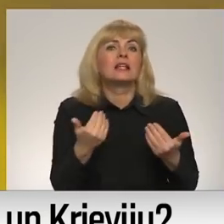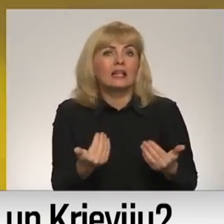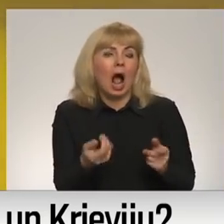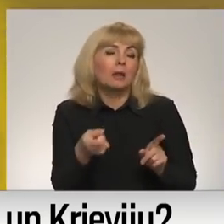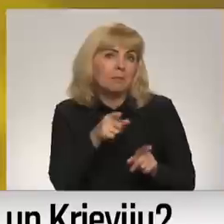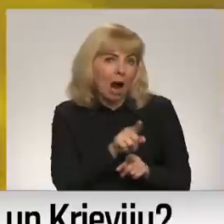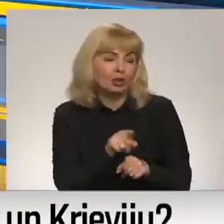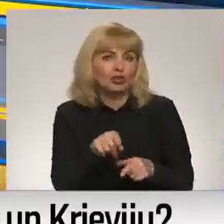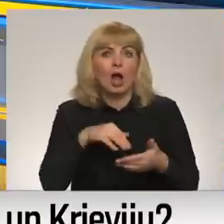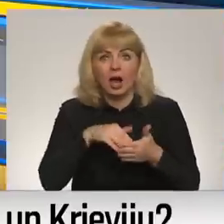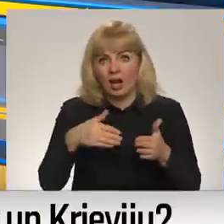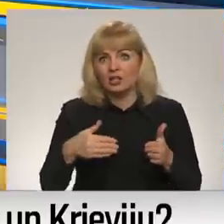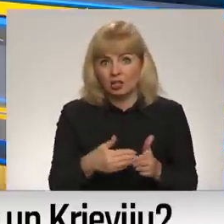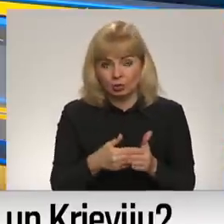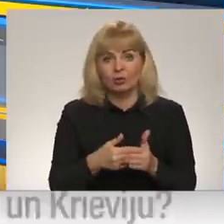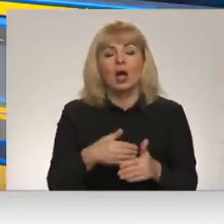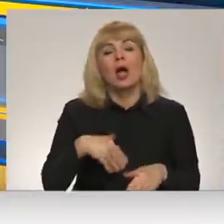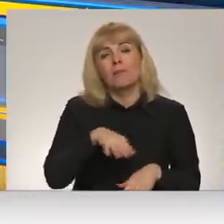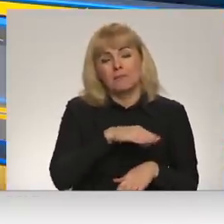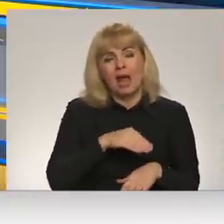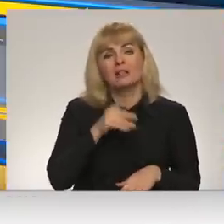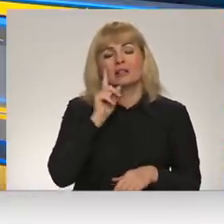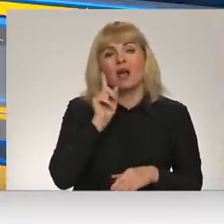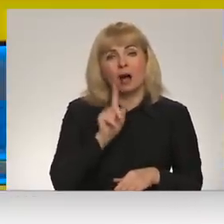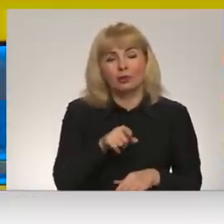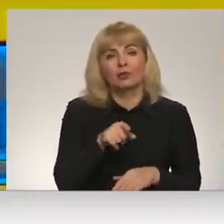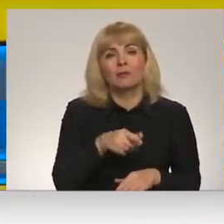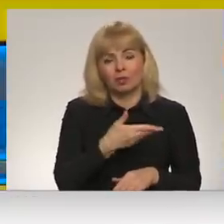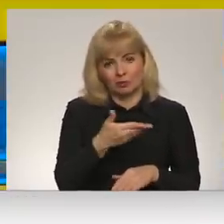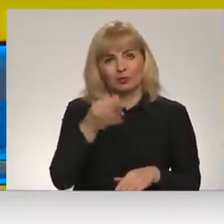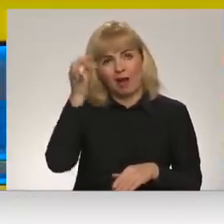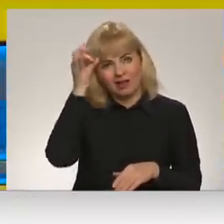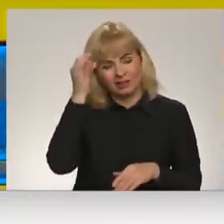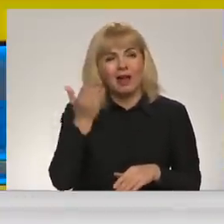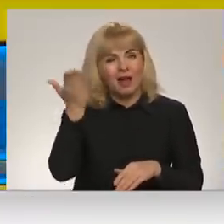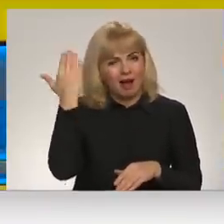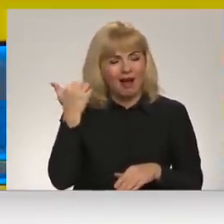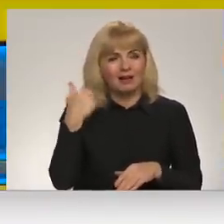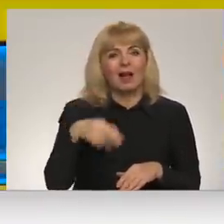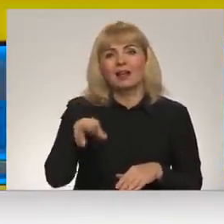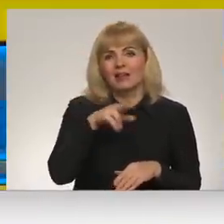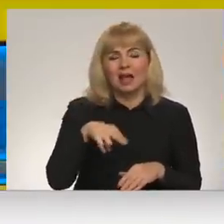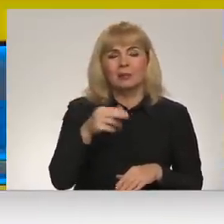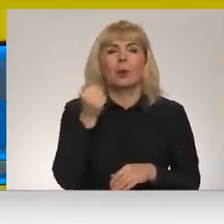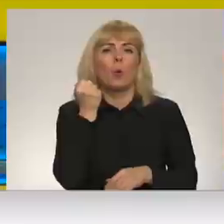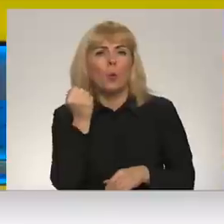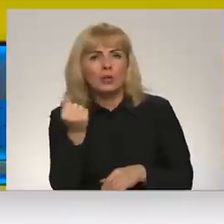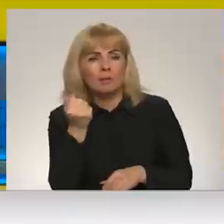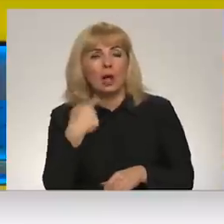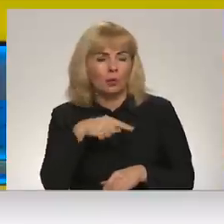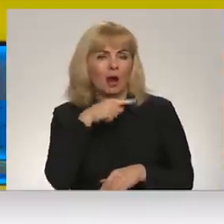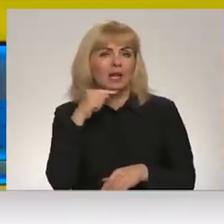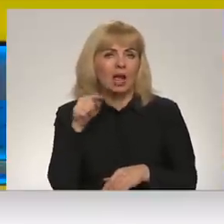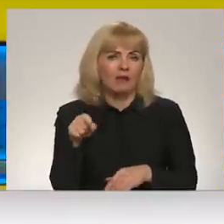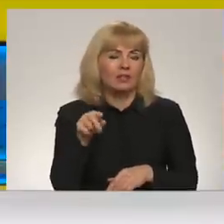šajā situācijā? Mēs šeit saprotam, ka atminamies tos pirmsākums decembrī ar ultimātiem no Krievijas